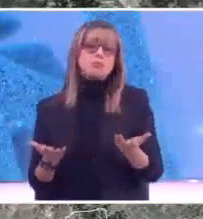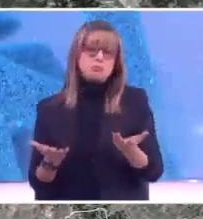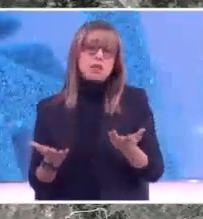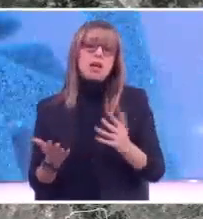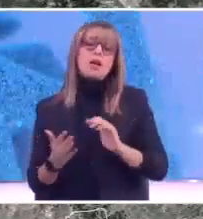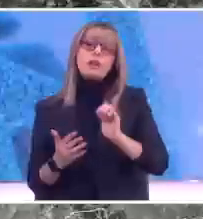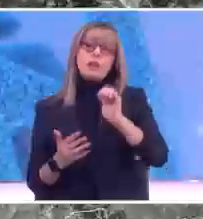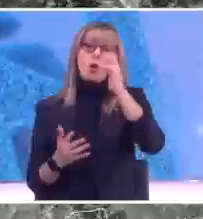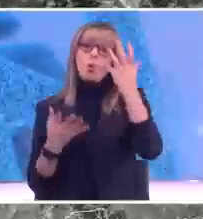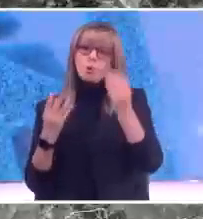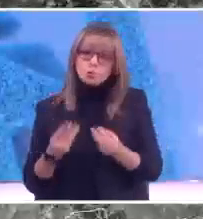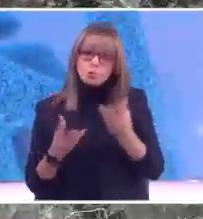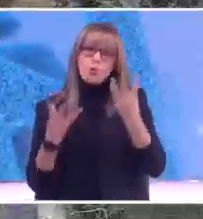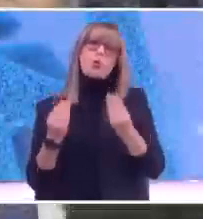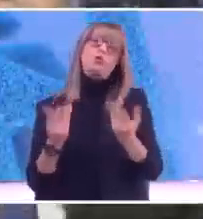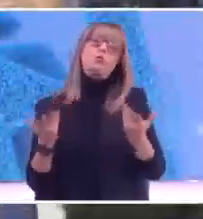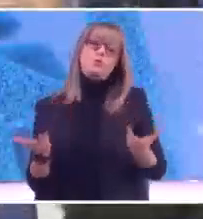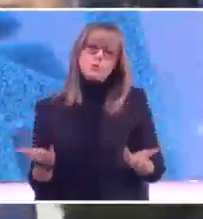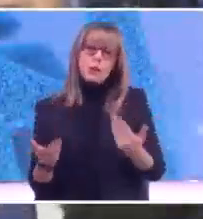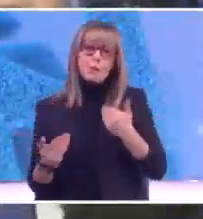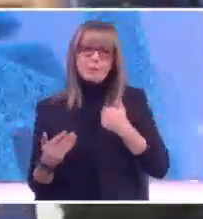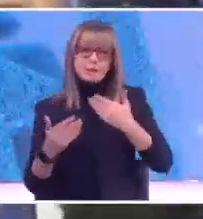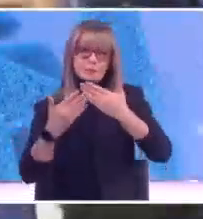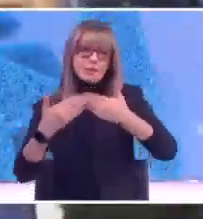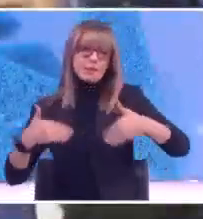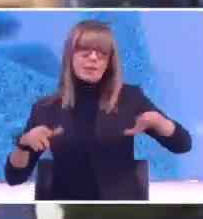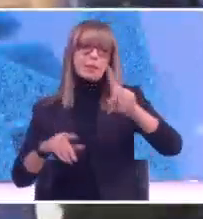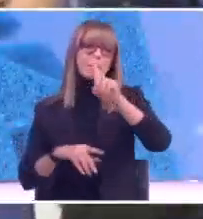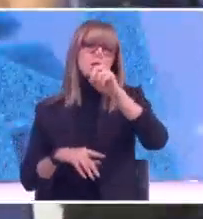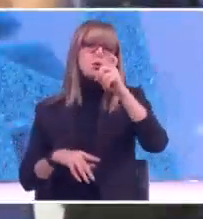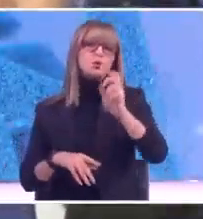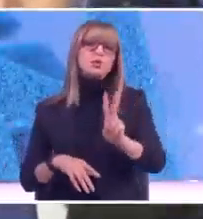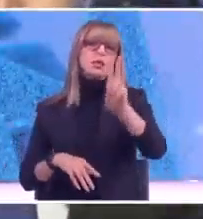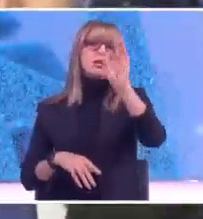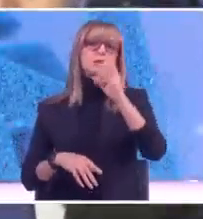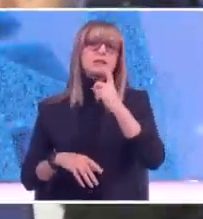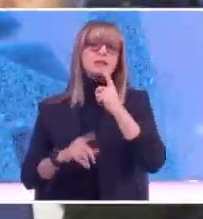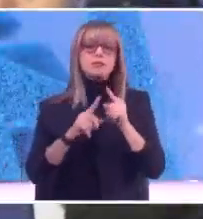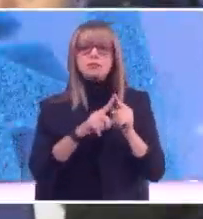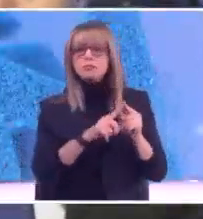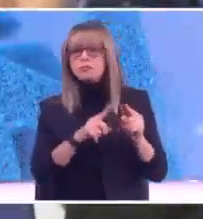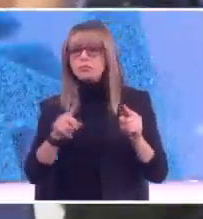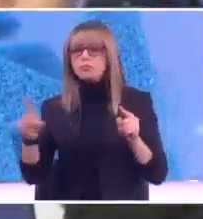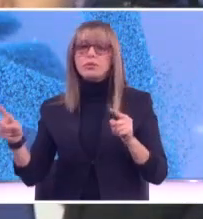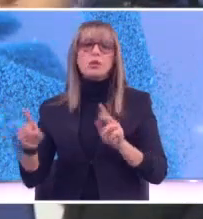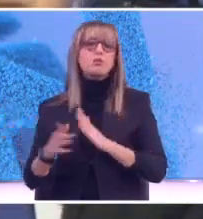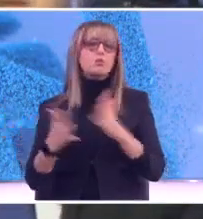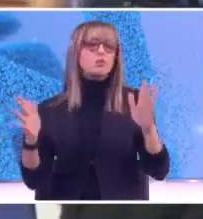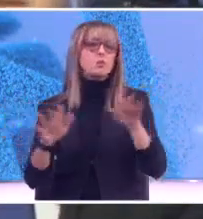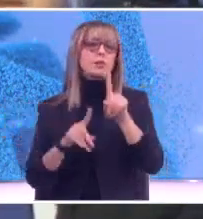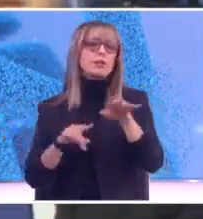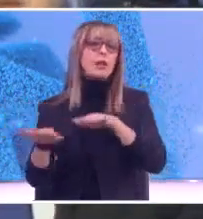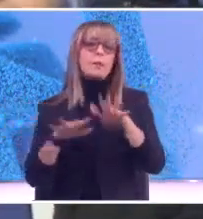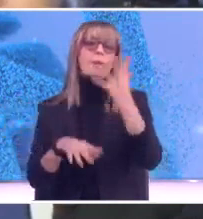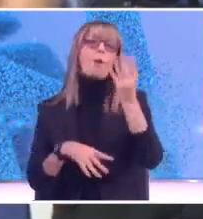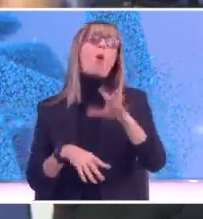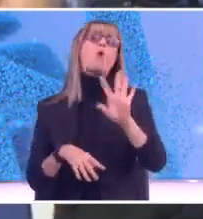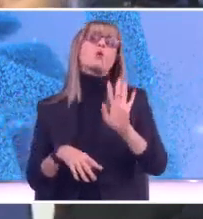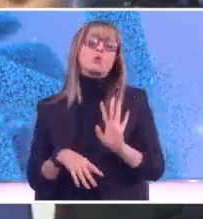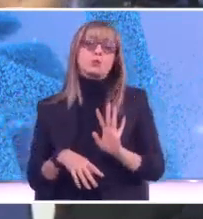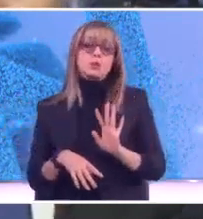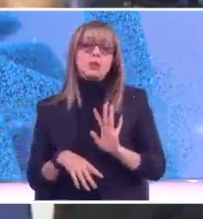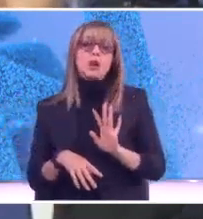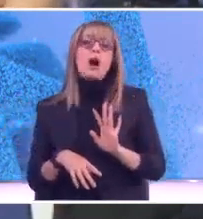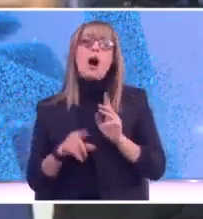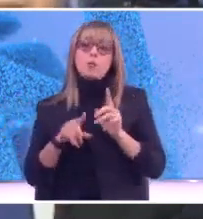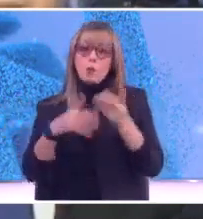yaşayacak. Ege'de biz, özellikle bizim sınırlarımızda 1970 yılından beri büyük bir deprem yok. Evet. Bu olmayacağını